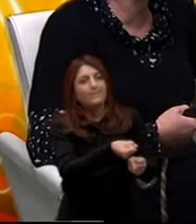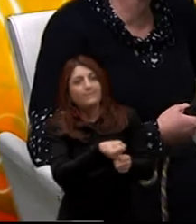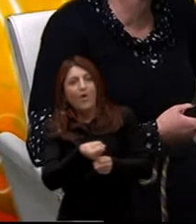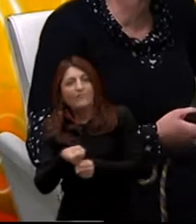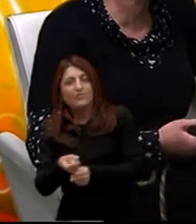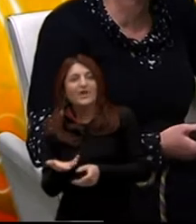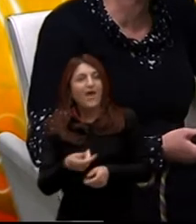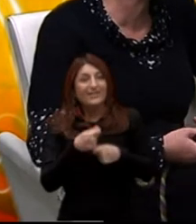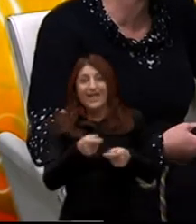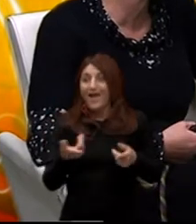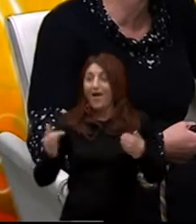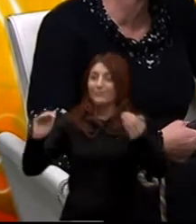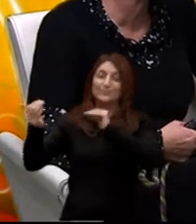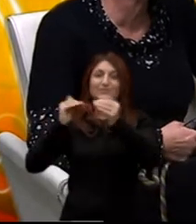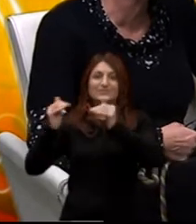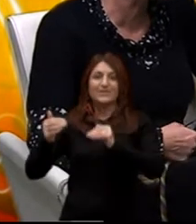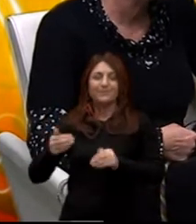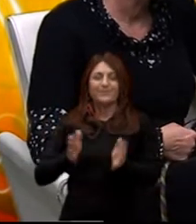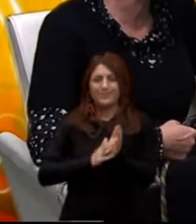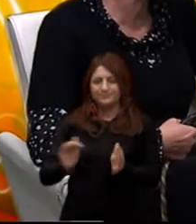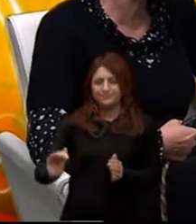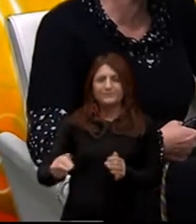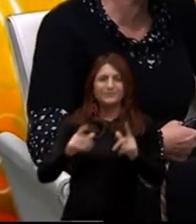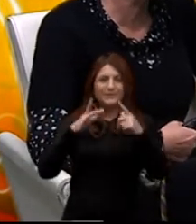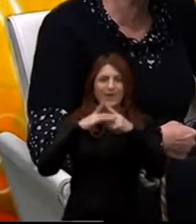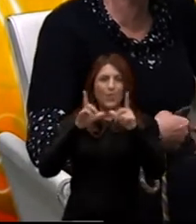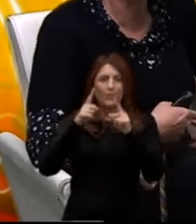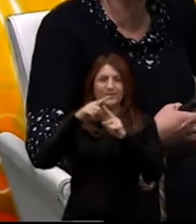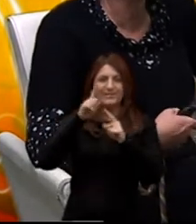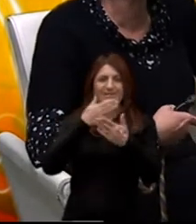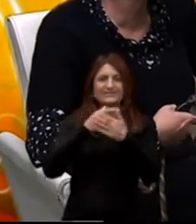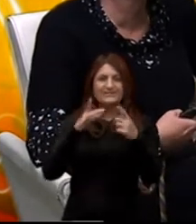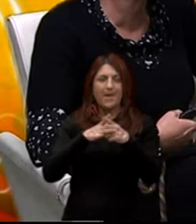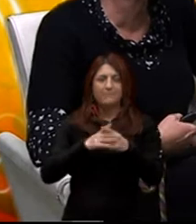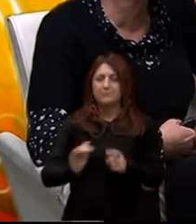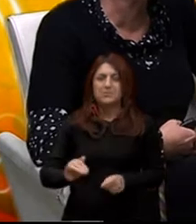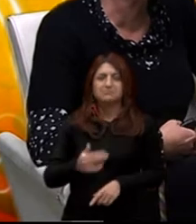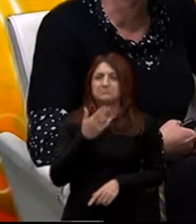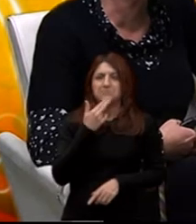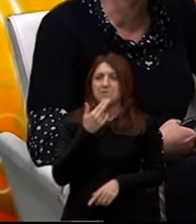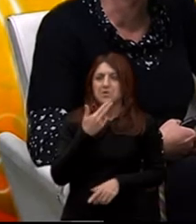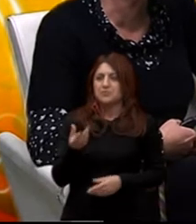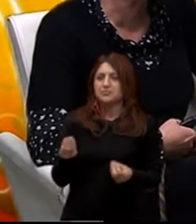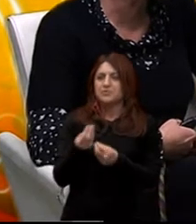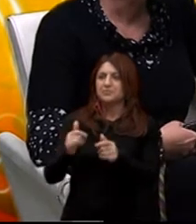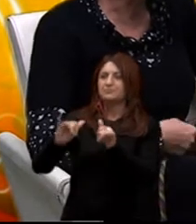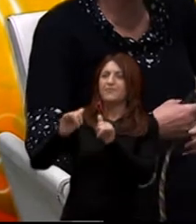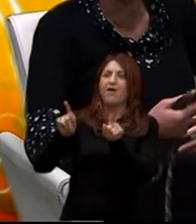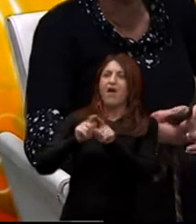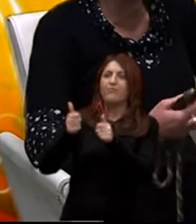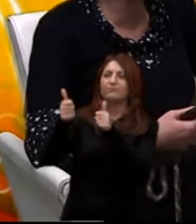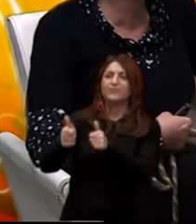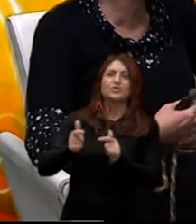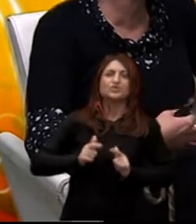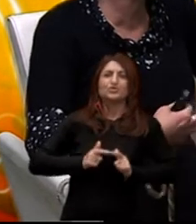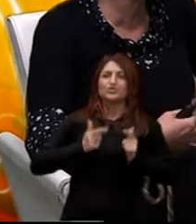izaziva dijete na interakciju, što je recimo kod autizma veliki problem, da dijete ne želi surađivati sa živim bićima.